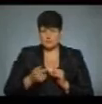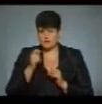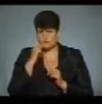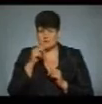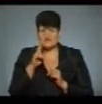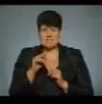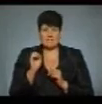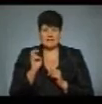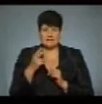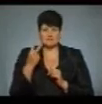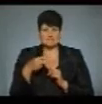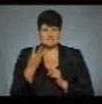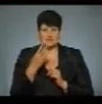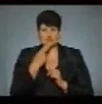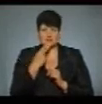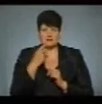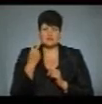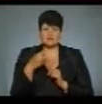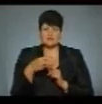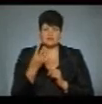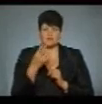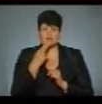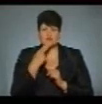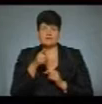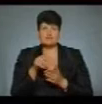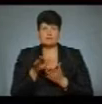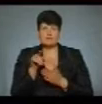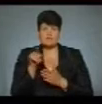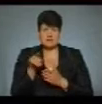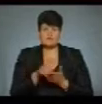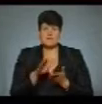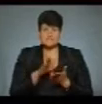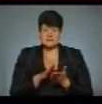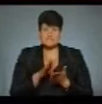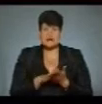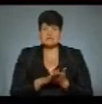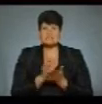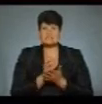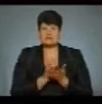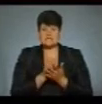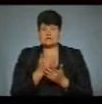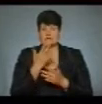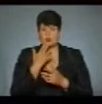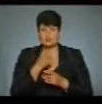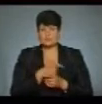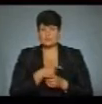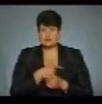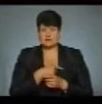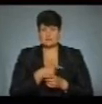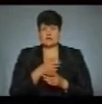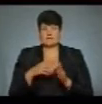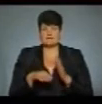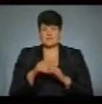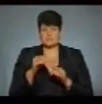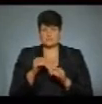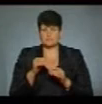ЦВК 23 червня і 24 червня відмовила їм у реєстрації кандидатами в народні депутати на парламентських виборах.